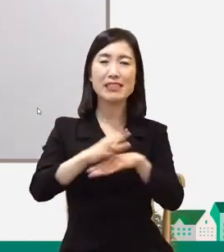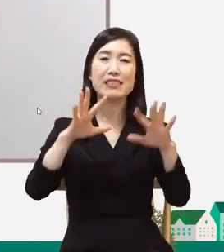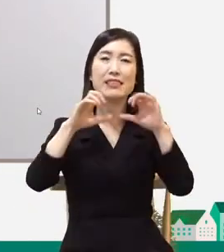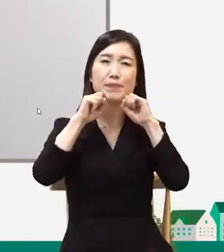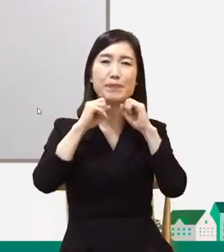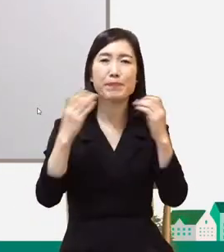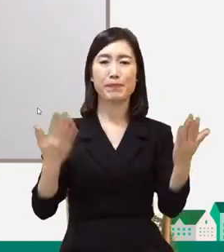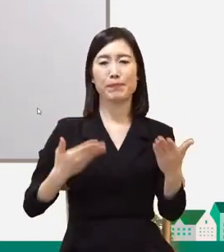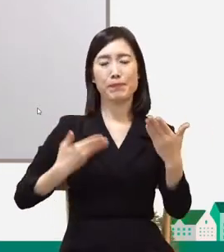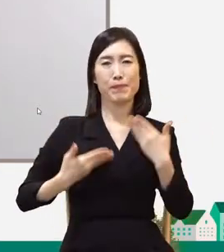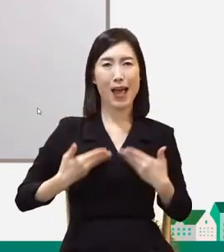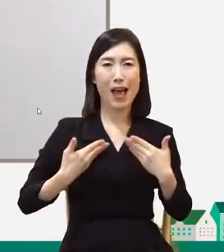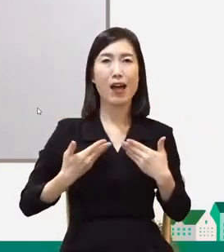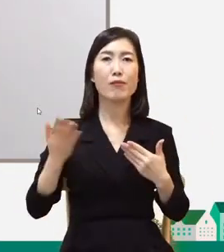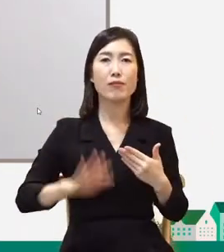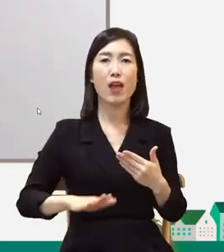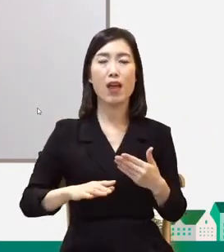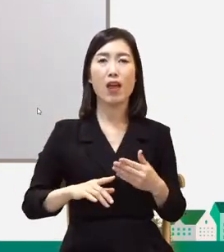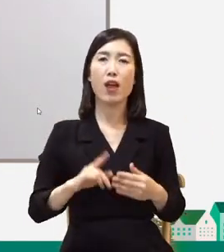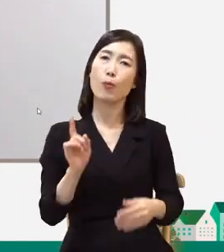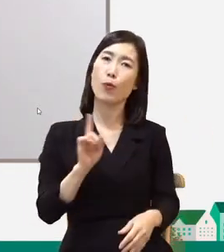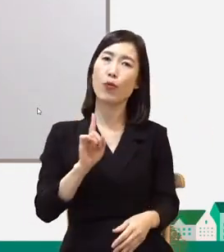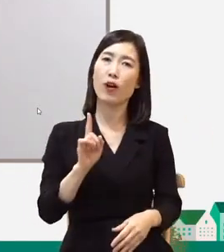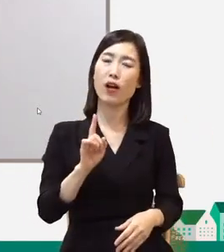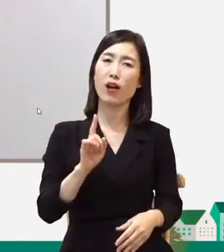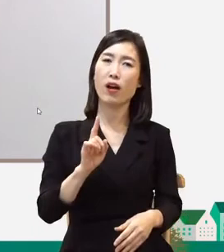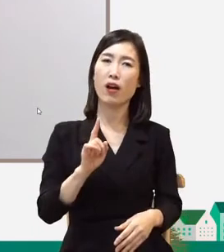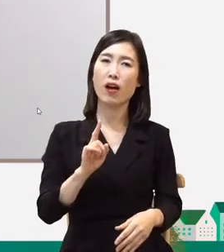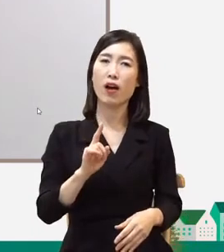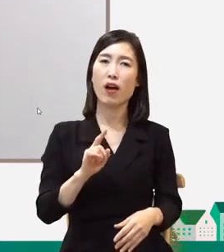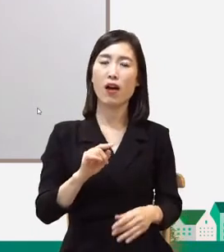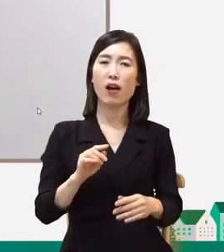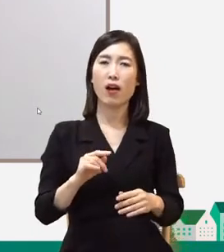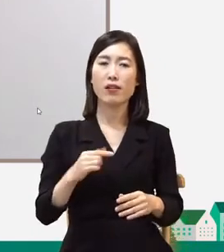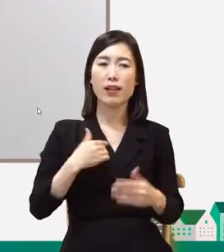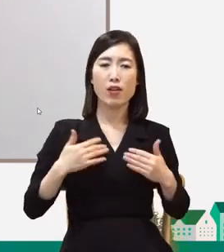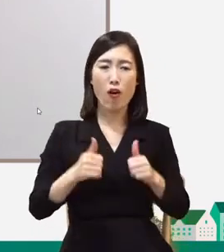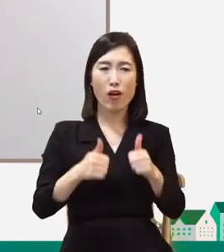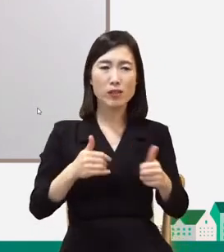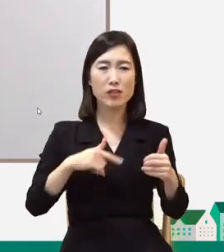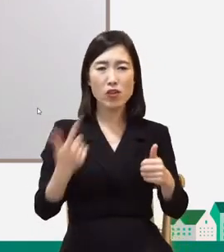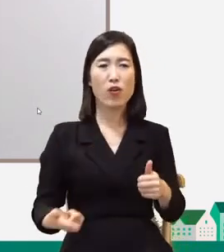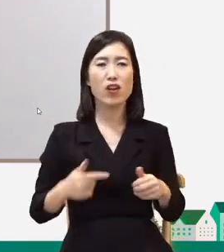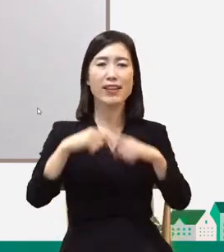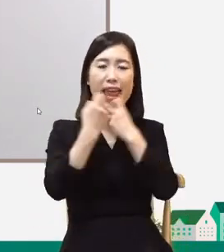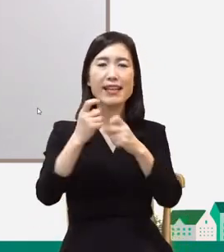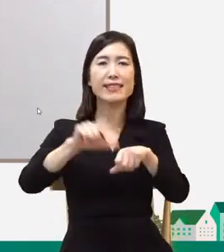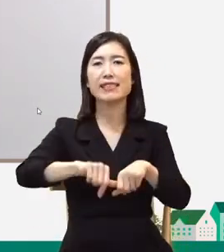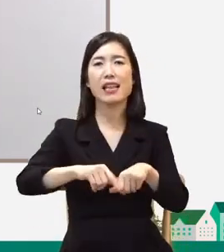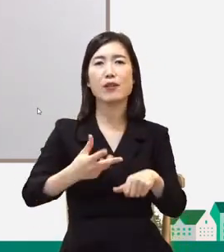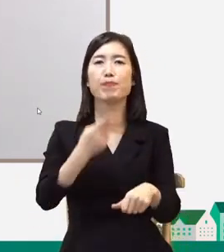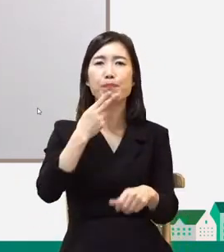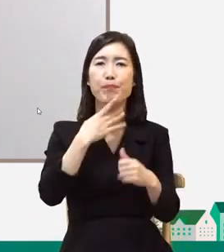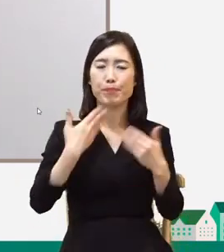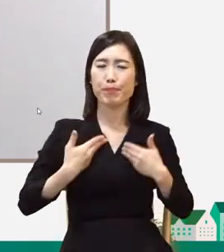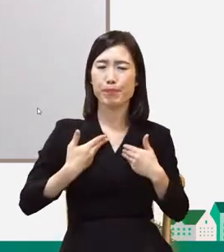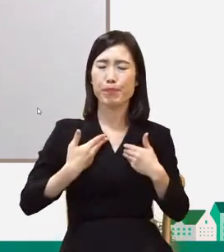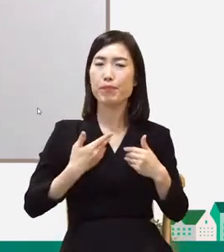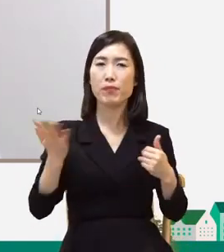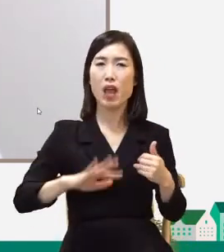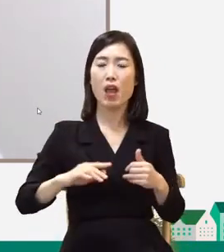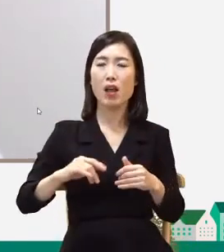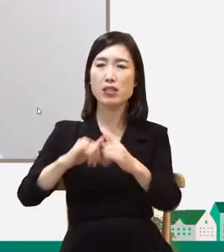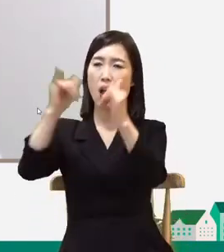뭔가 열심히 하는데 이게 계속 사회적인 압력을 한 번씩 받게 되면 굉장히 내가 잘못하고